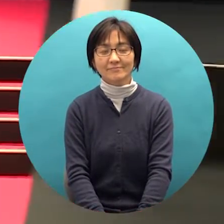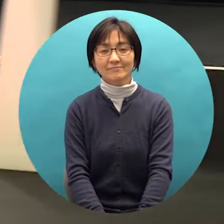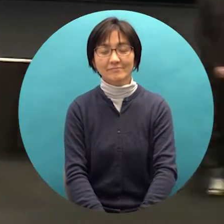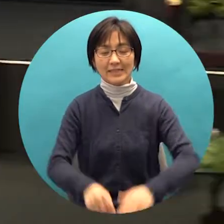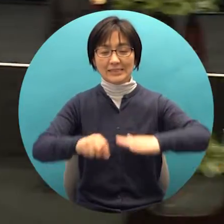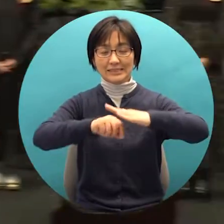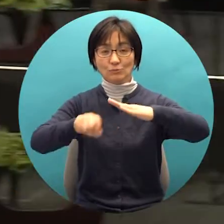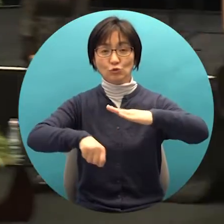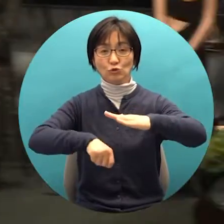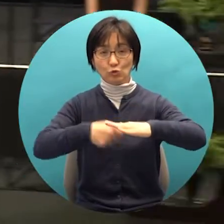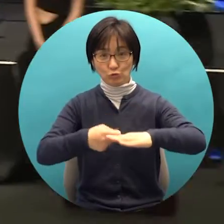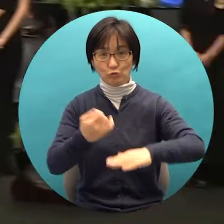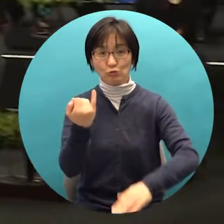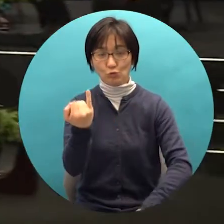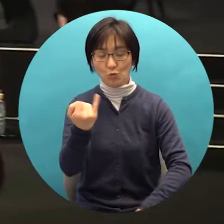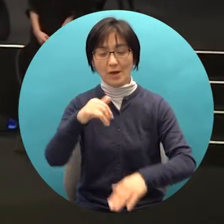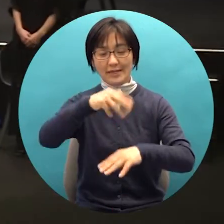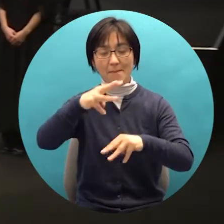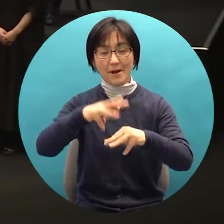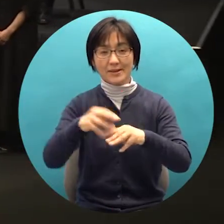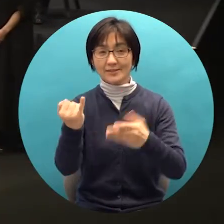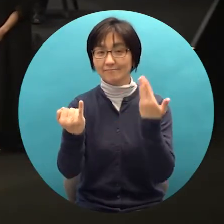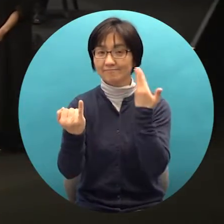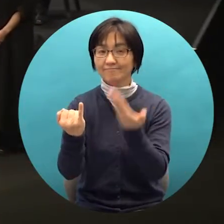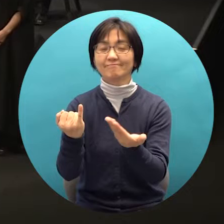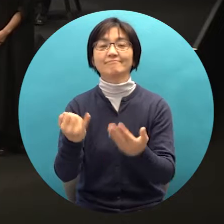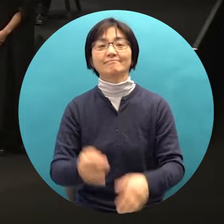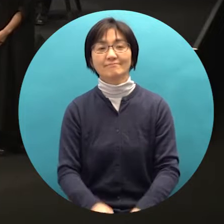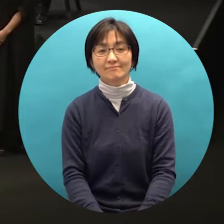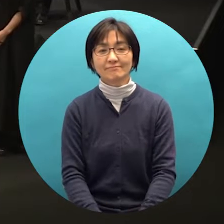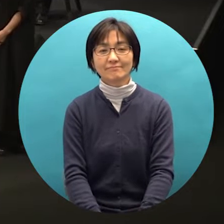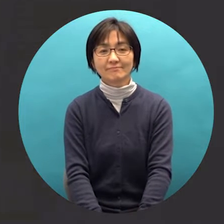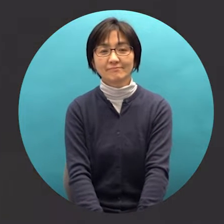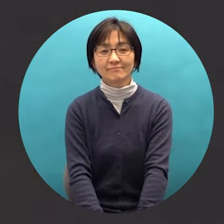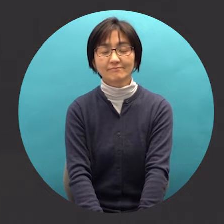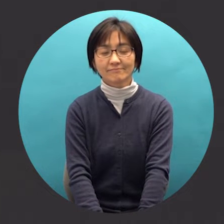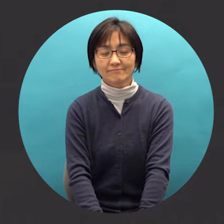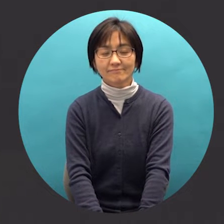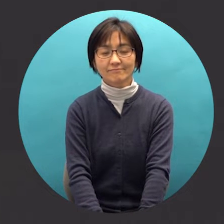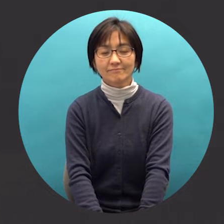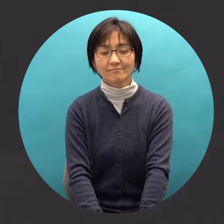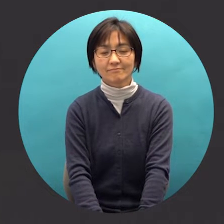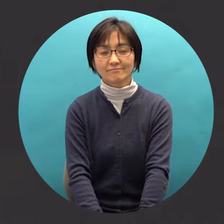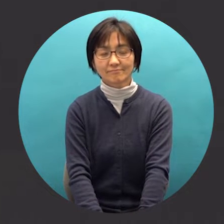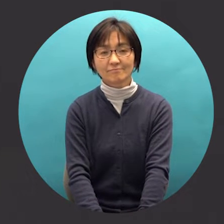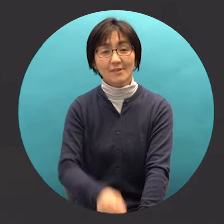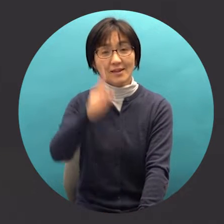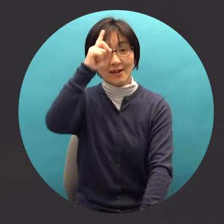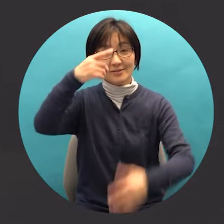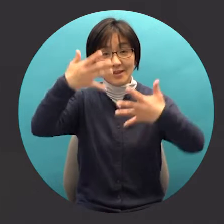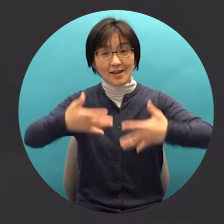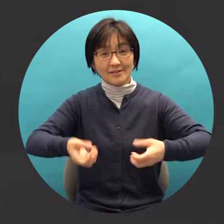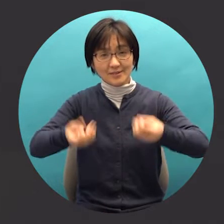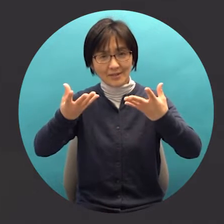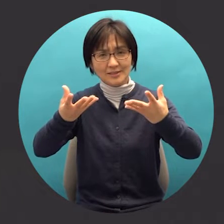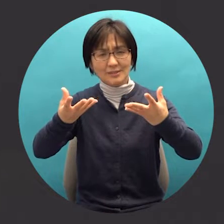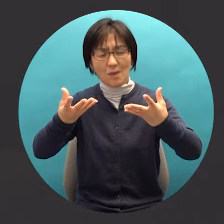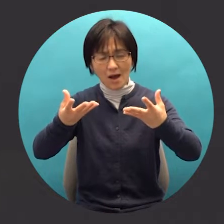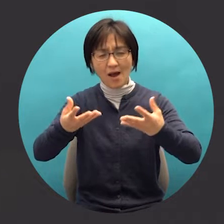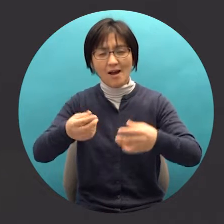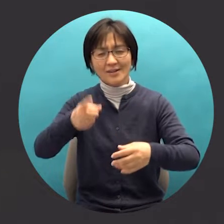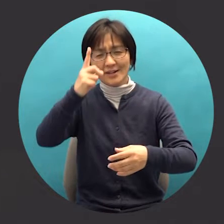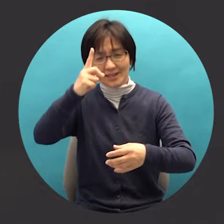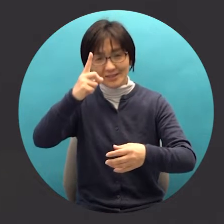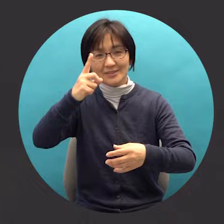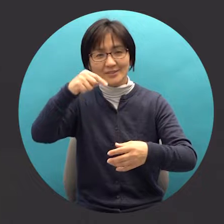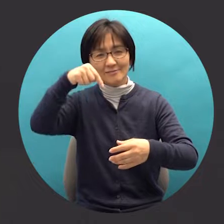映画祭事務局の山田さんにお話を伺いました。 高崎映画祭は地方ではなかなか見ること